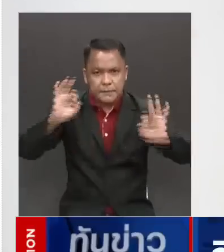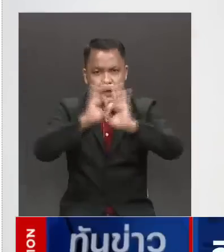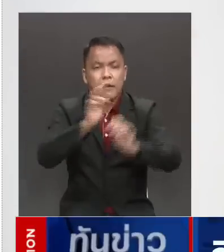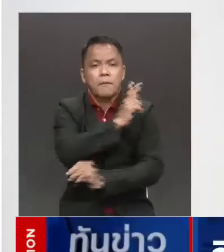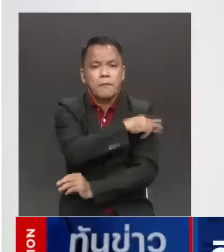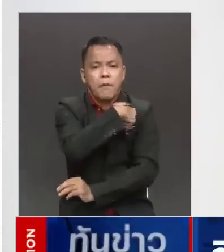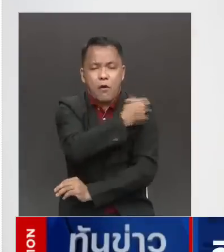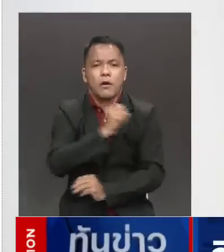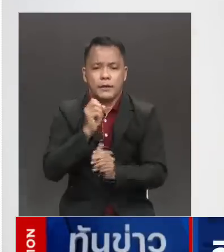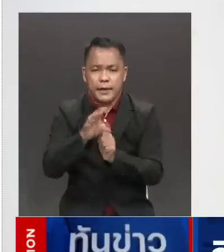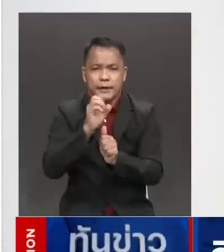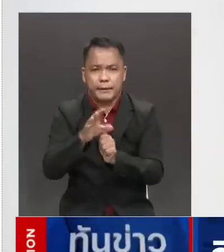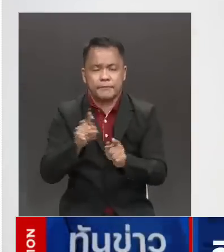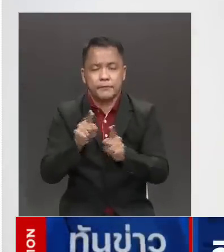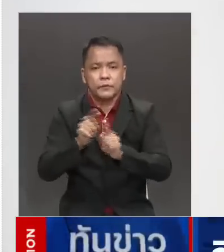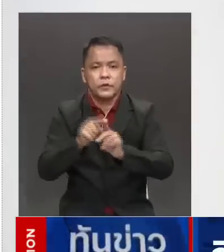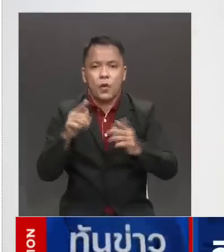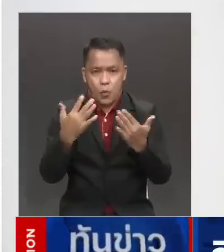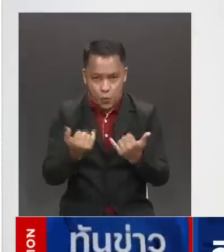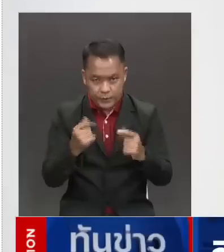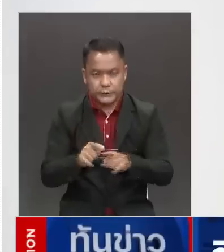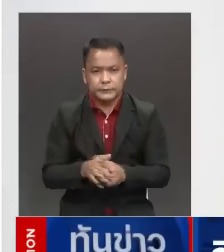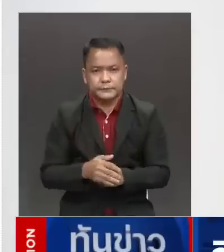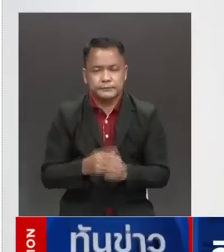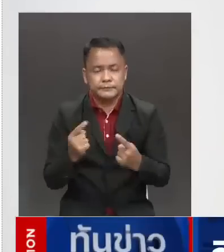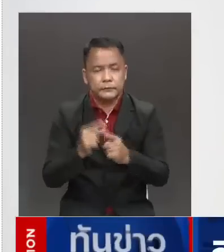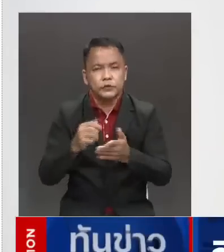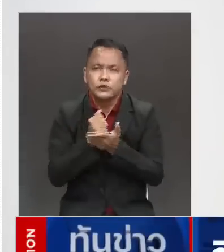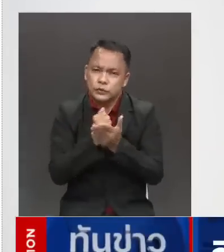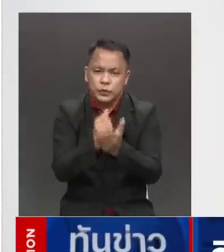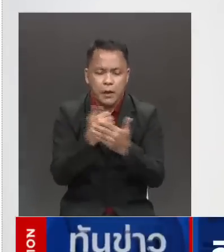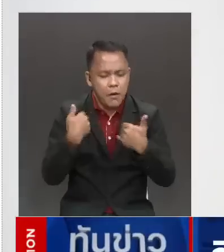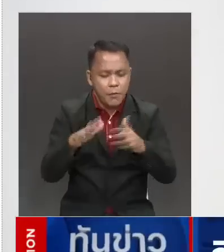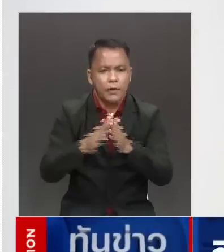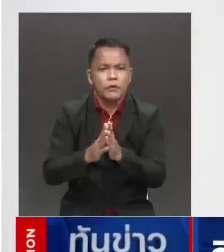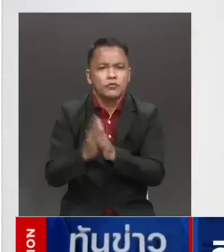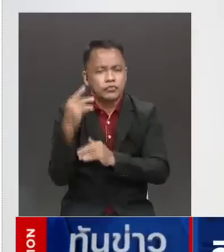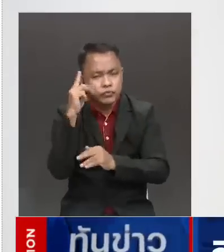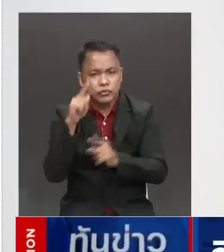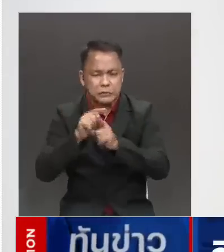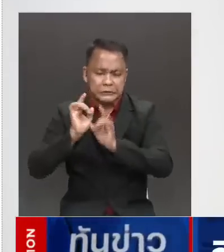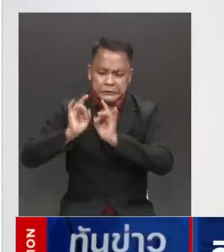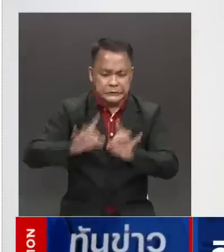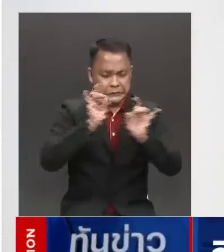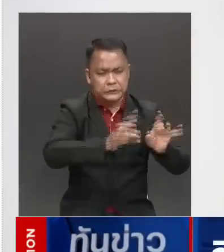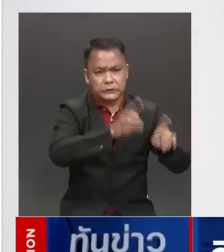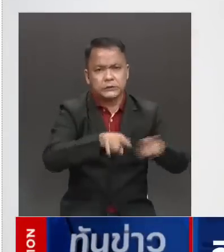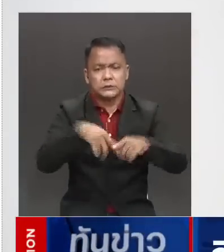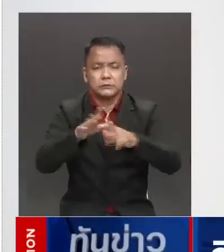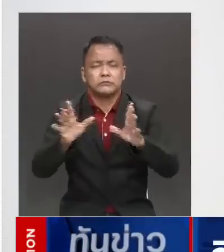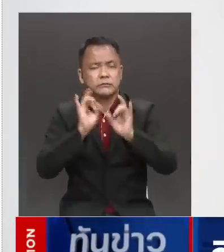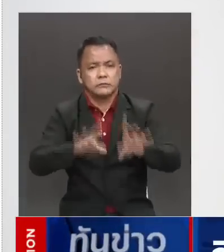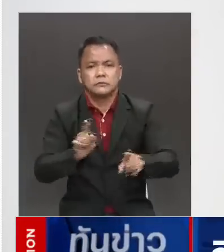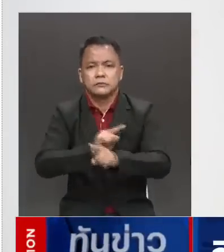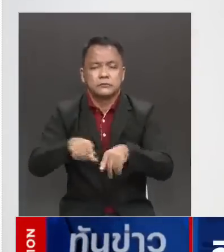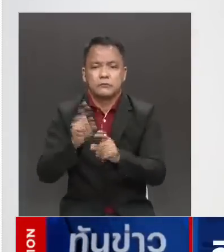คุณหมอยงยุทธบอกว่าในสถานการณ์ปัจจุบันคือช่วยกันอย่าปล่อยให้สื่อสังคมสร้างความเกลียดชังที่ทำให้สังคมไ